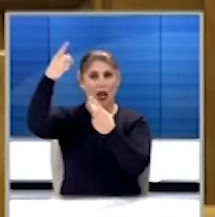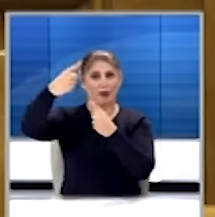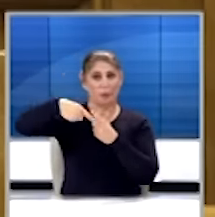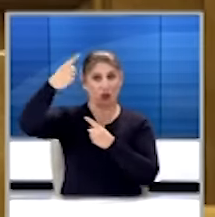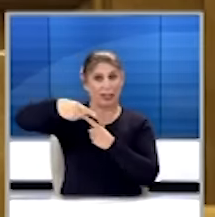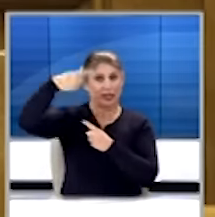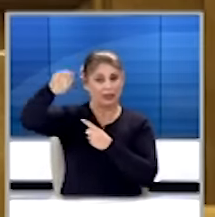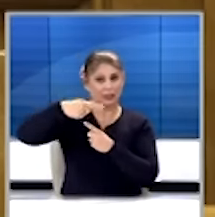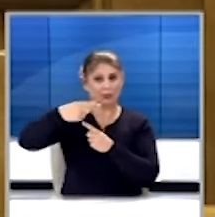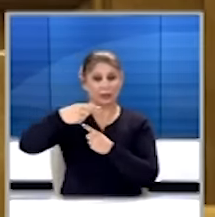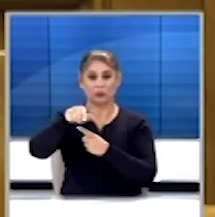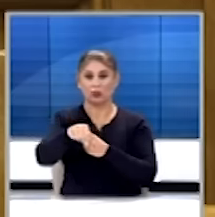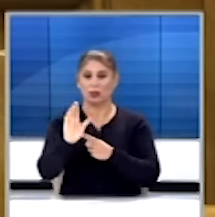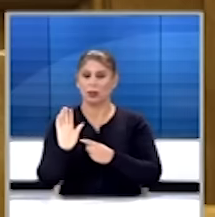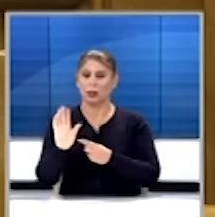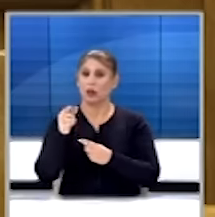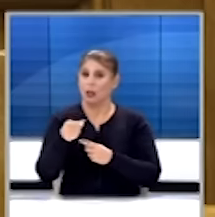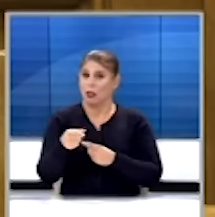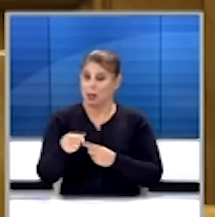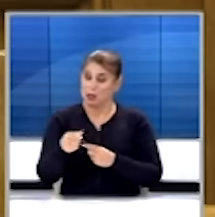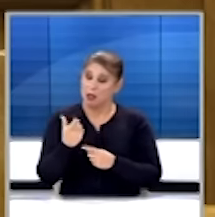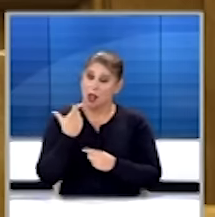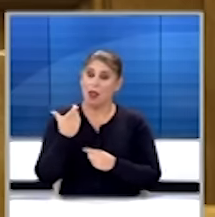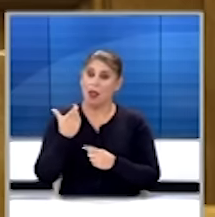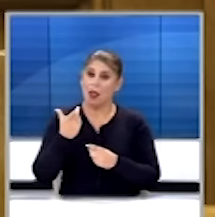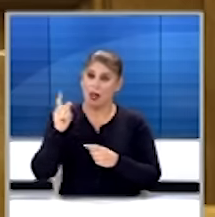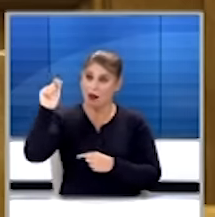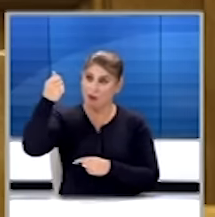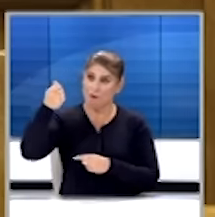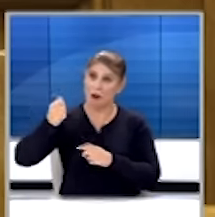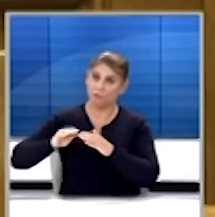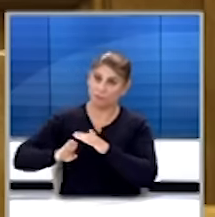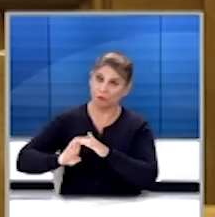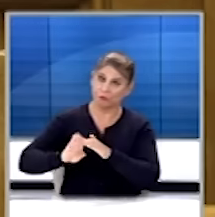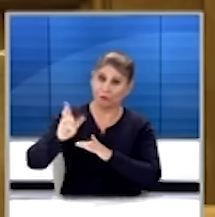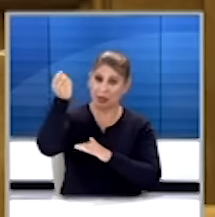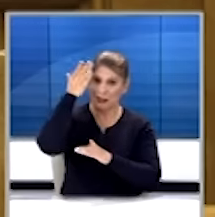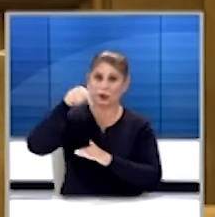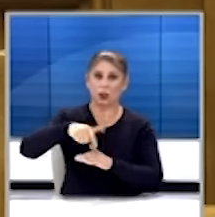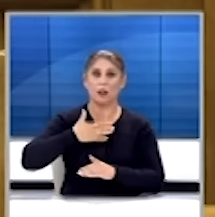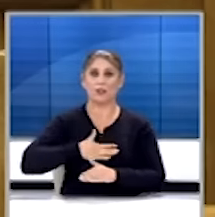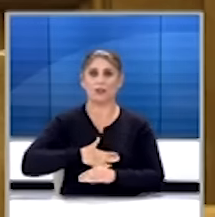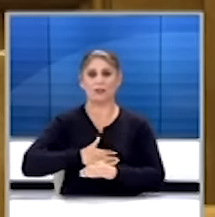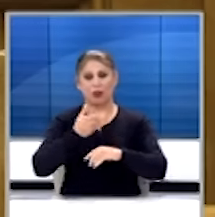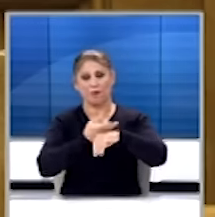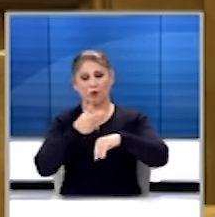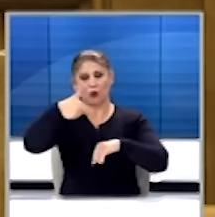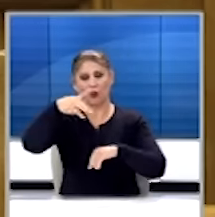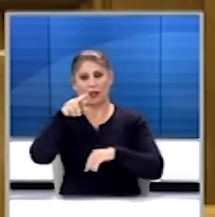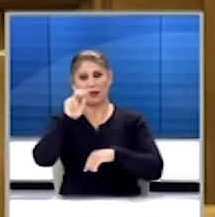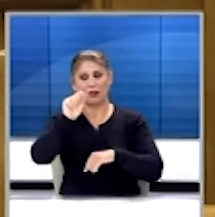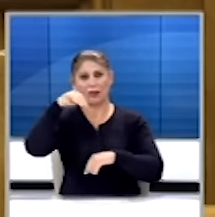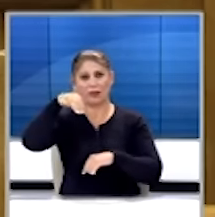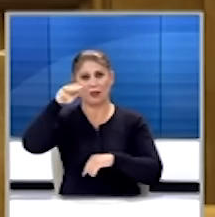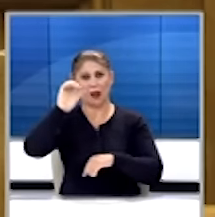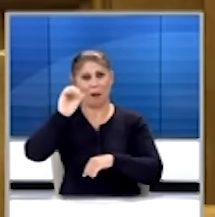ανηφόρα. Μέχρι και το γράμμο έχουν βάλει στο μάτι τώρα διάφορα συμφέροντα και εσείς τους εξυπηρετείτε. Πάτε και ανοίγετε τεράστιους δρόμους μέσα